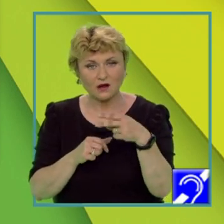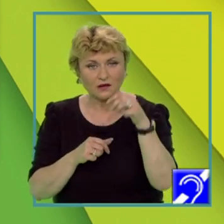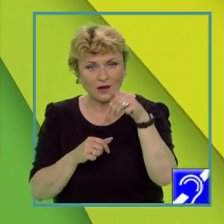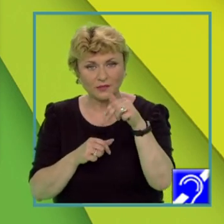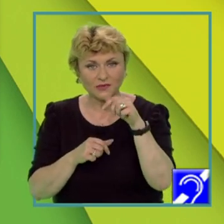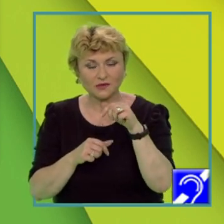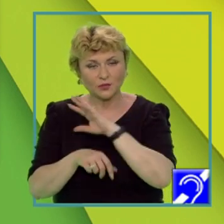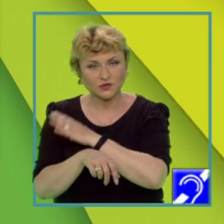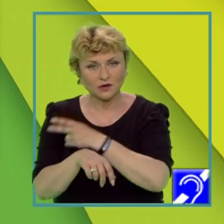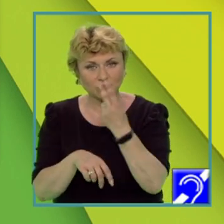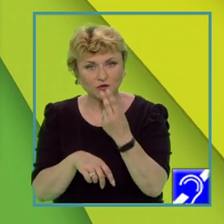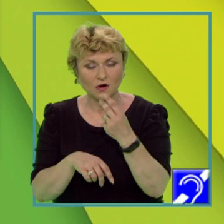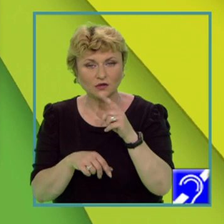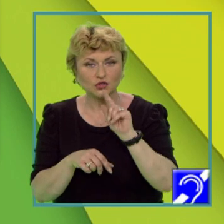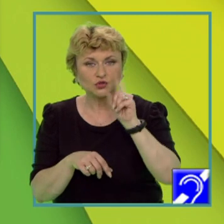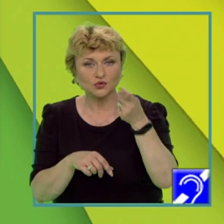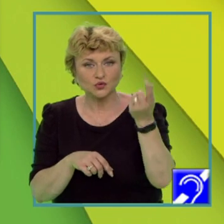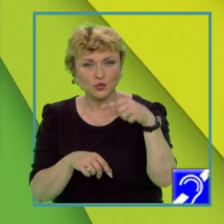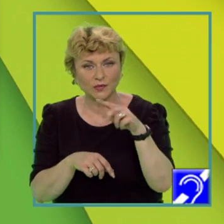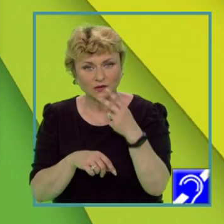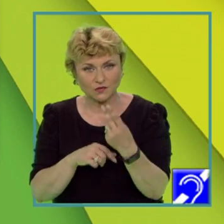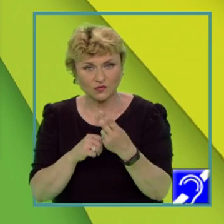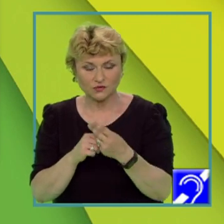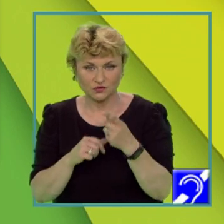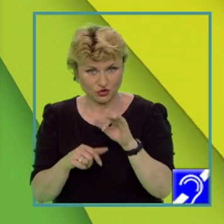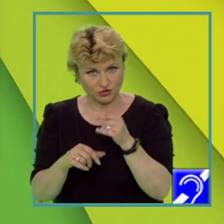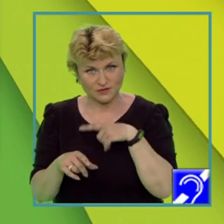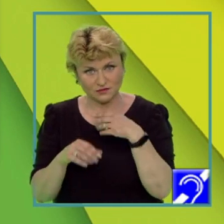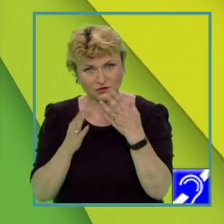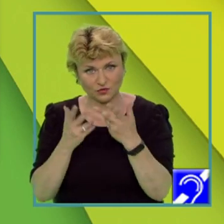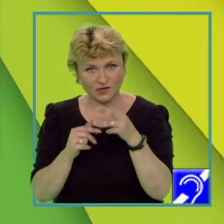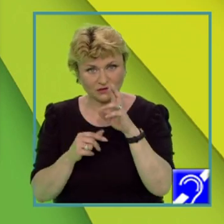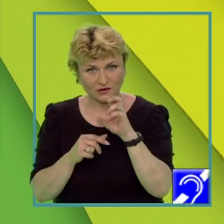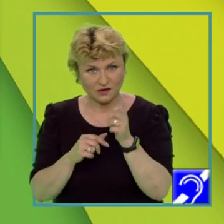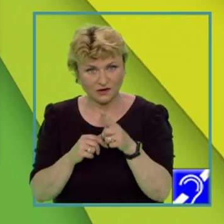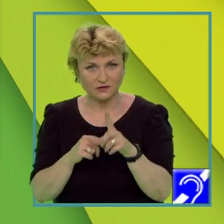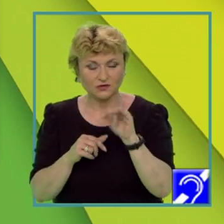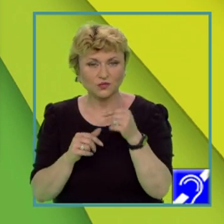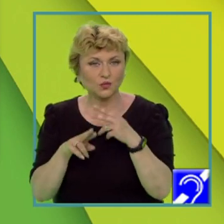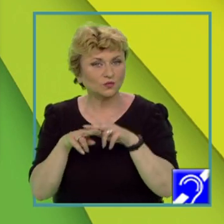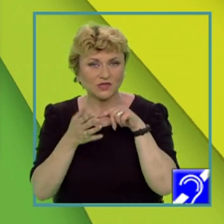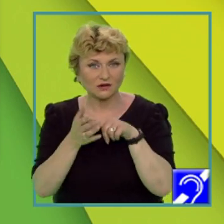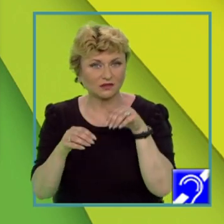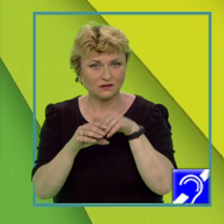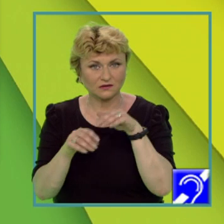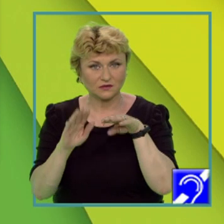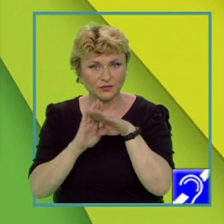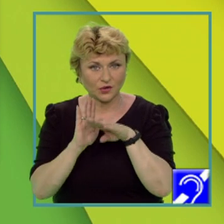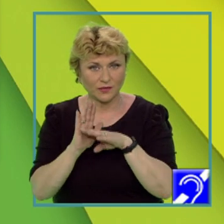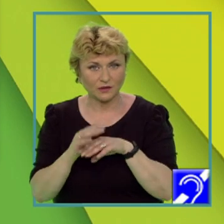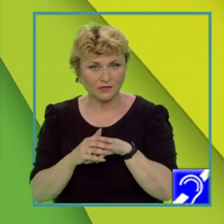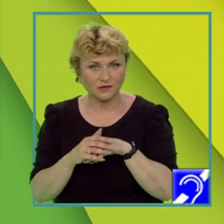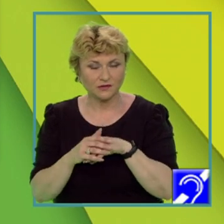supra 2 știind că x este număr real și așa cum Precizează în problemă trebuie să fie